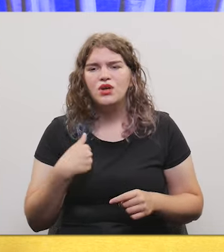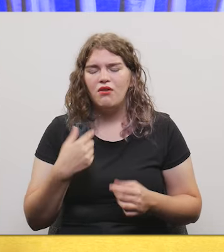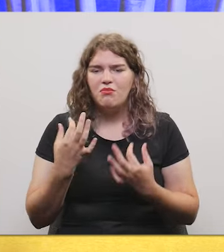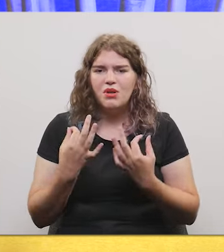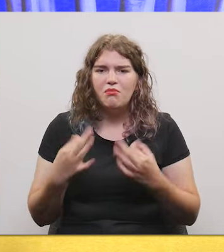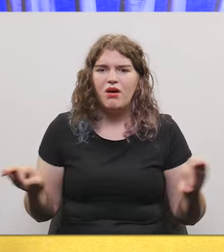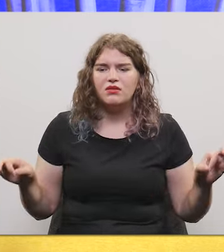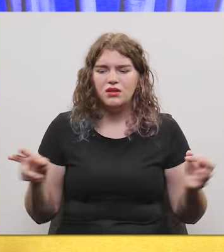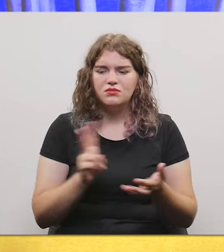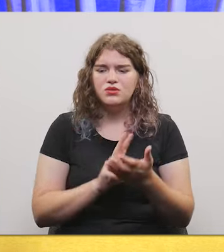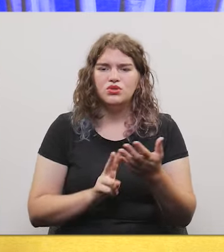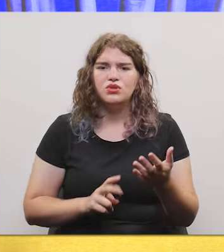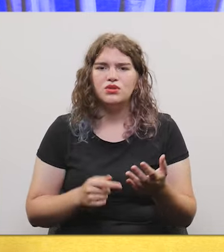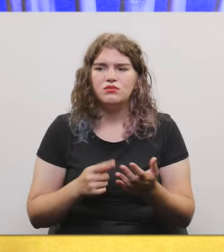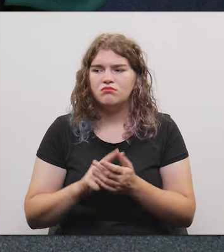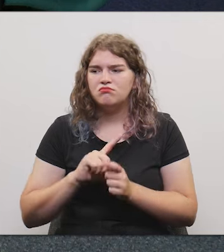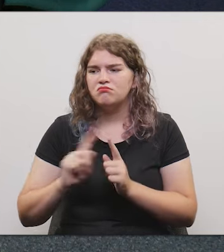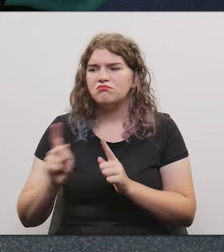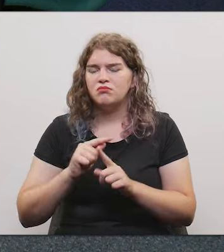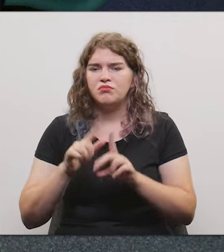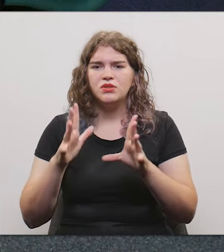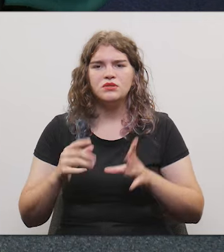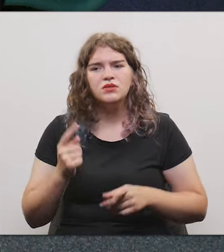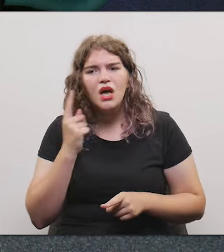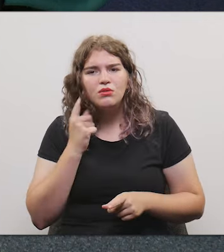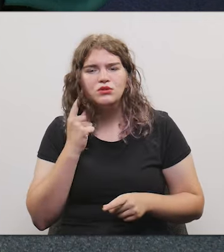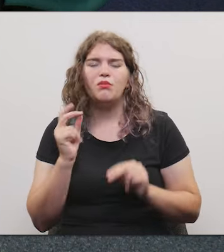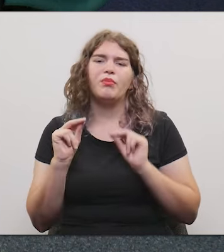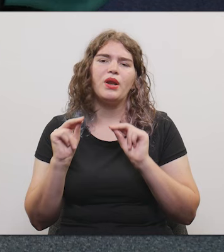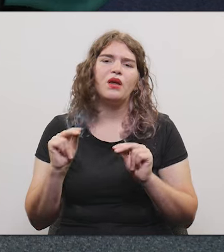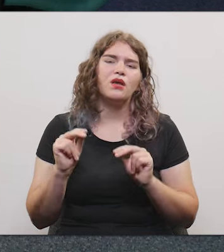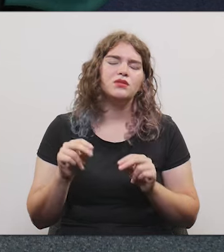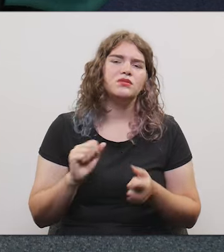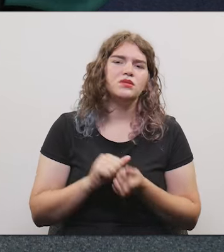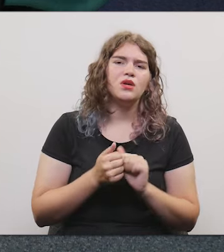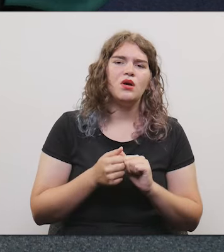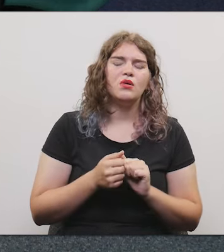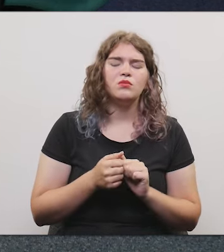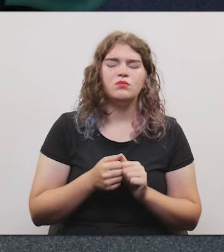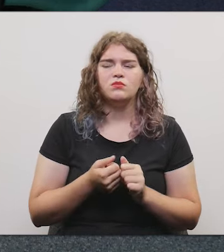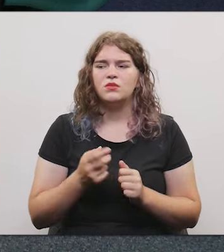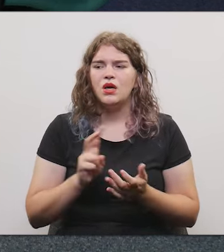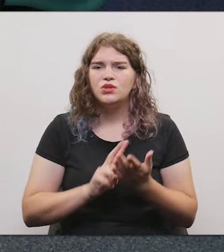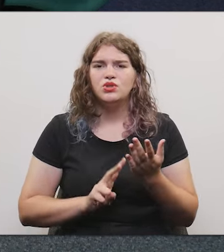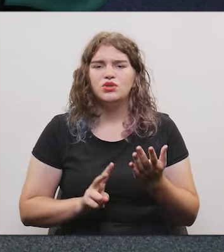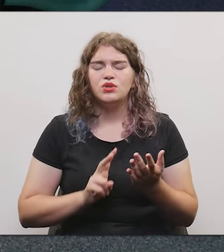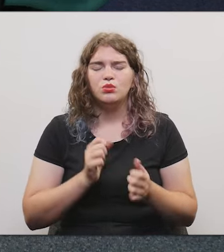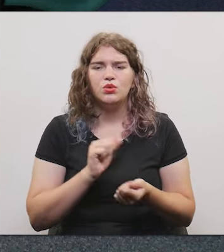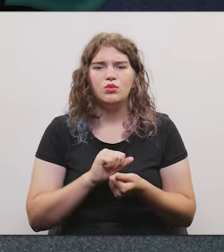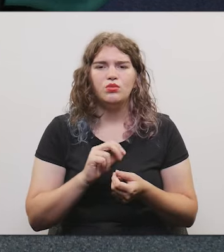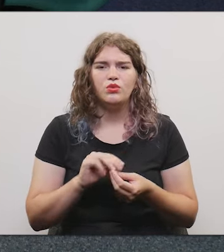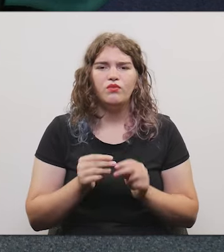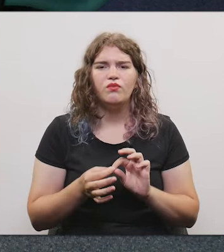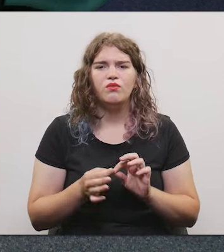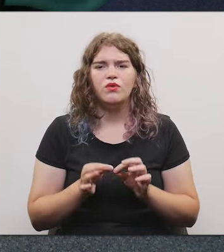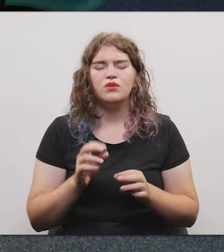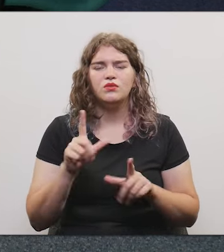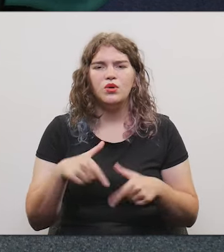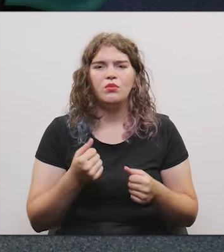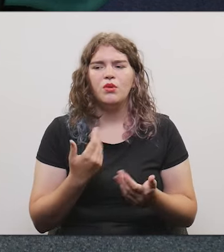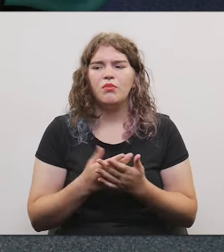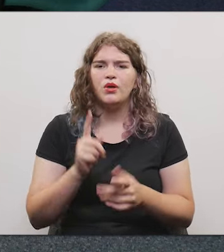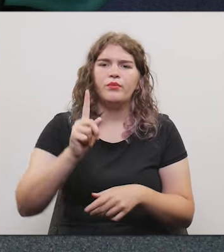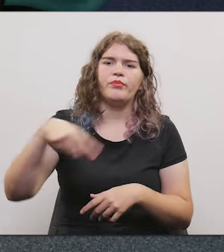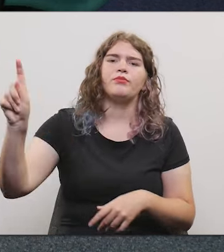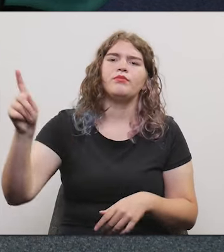țară creștină, avem libertatea să mergem la biserică, ascultăm predici, poate am citit de multe ori cuvântul Domnului,